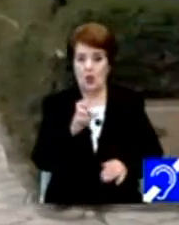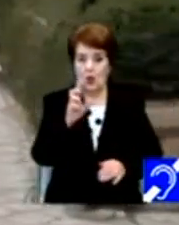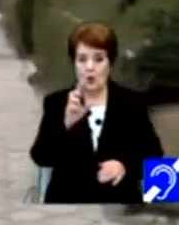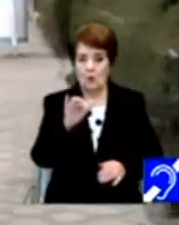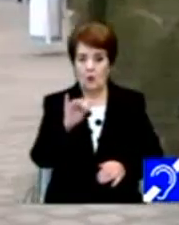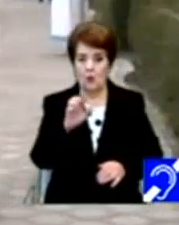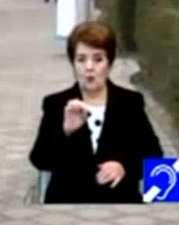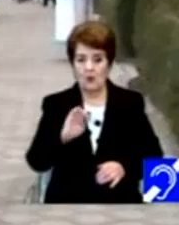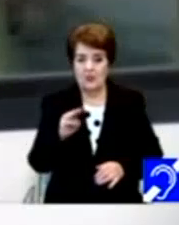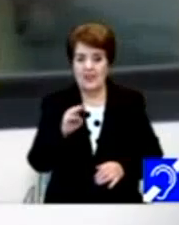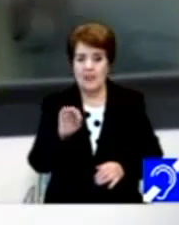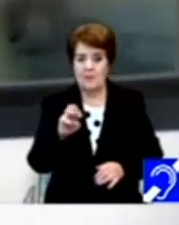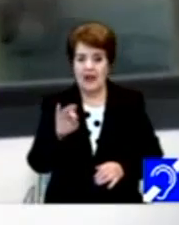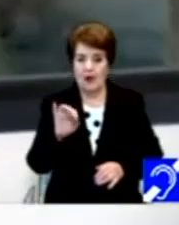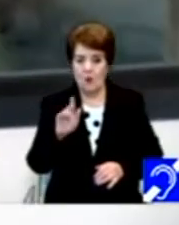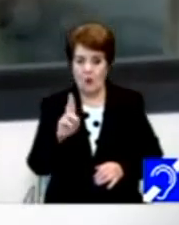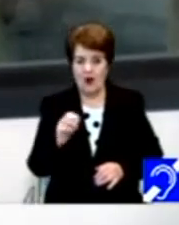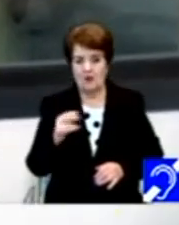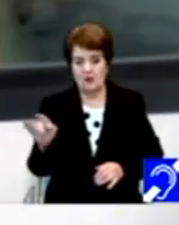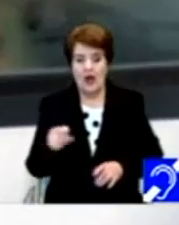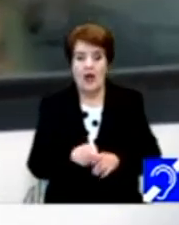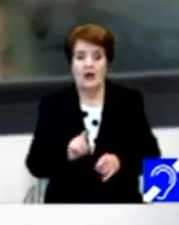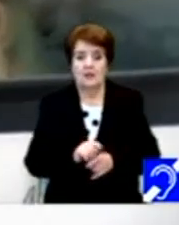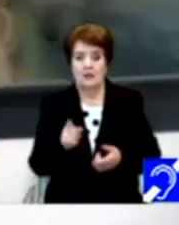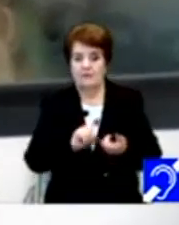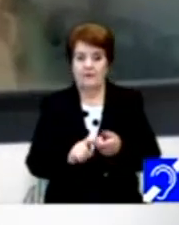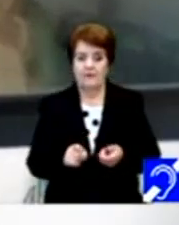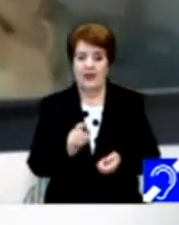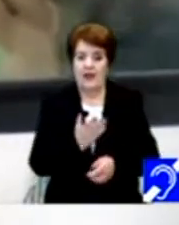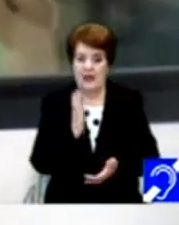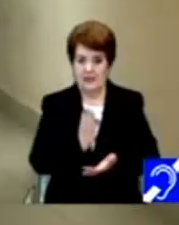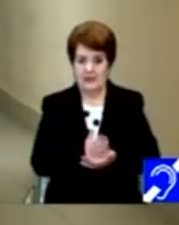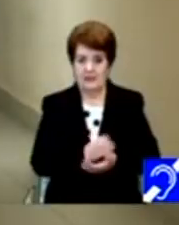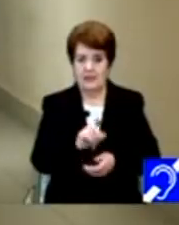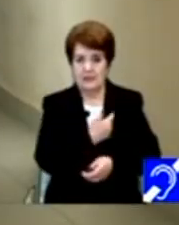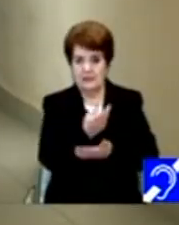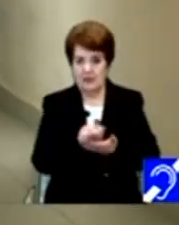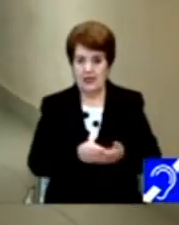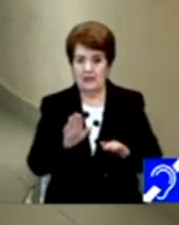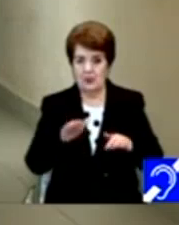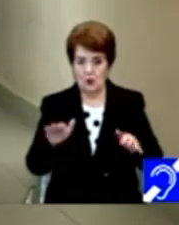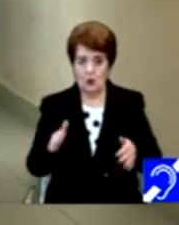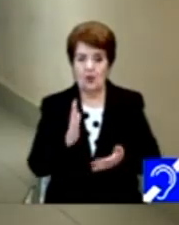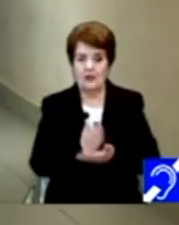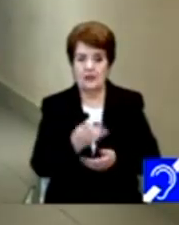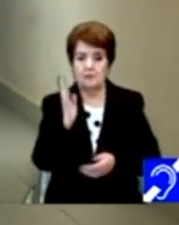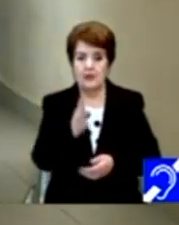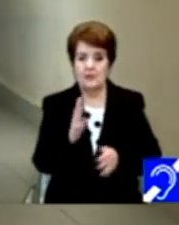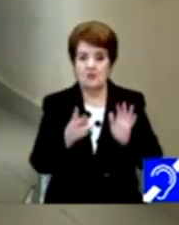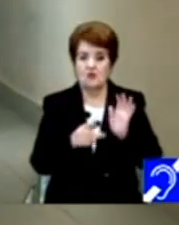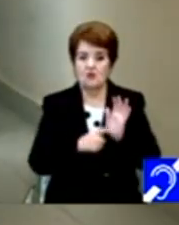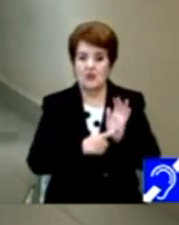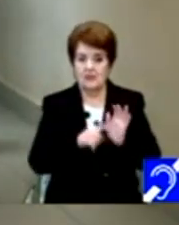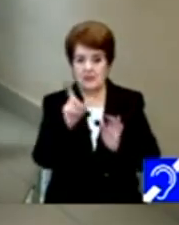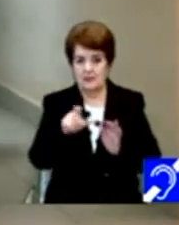Bulboci, Nimereuca și Rudi, declarate de autorități focare de infecții. În prezent, în spitalul din Soroca sunt internați 46